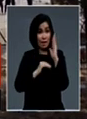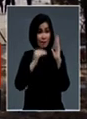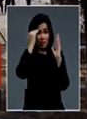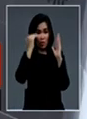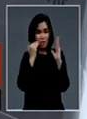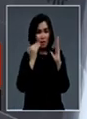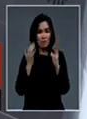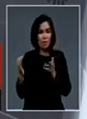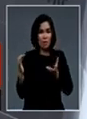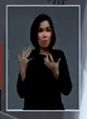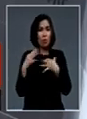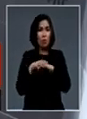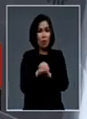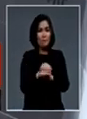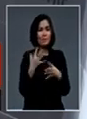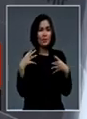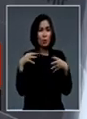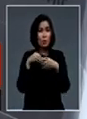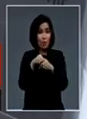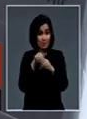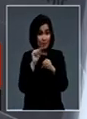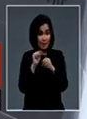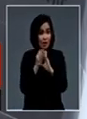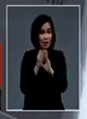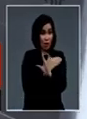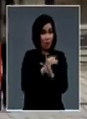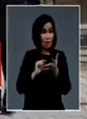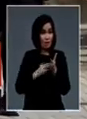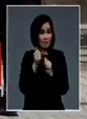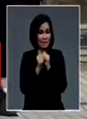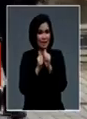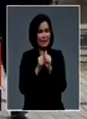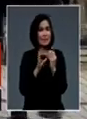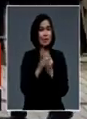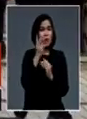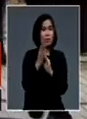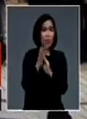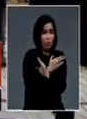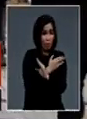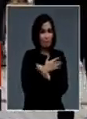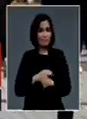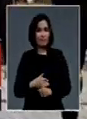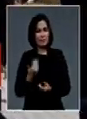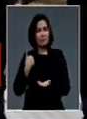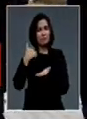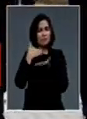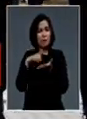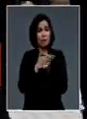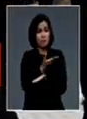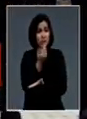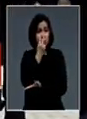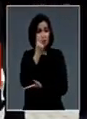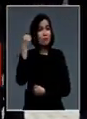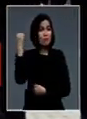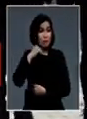กาหลีใต้เนี่ยก่อตั้งขึ้นก่อนที่จะเริ่มต้นการแข่งขันพิองชังเกมเนี่ยเพียงแค่2สัปดาห์เท่านั้นเองเราก็เริ่มรายงานกันมาตลอดตั้งแต่ก่อนการแ